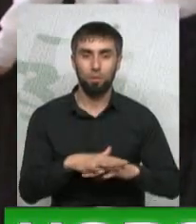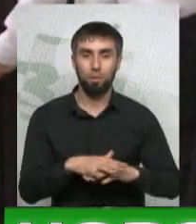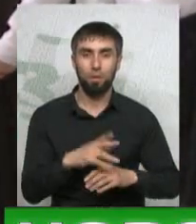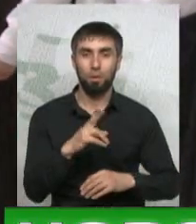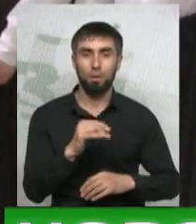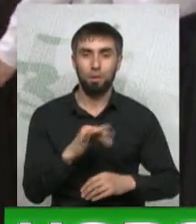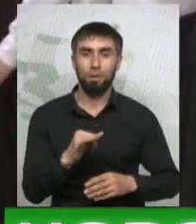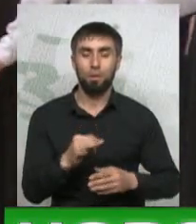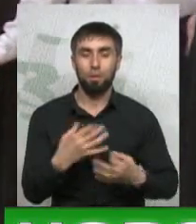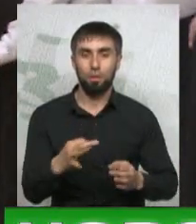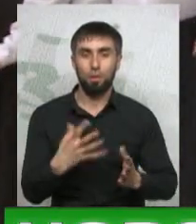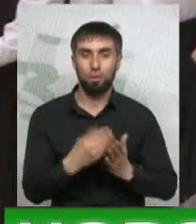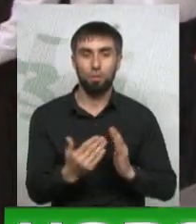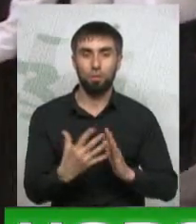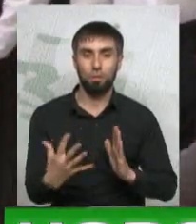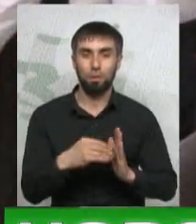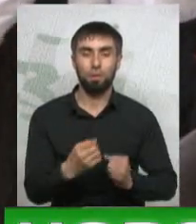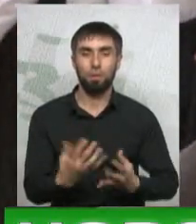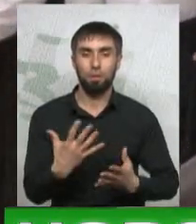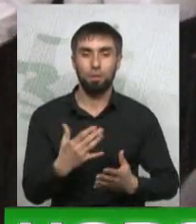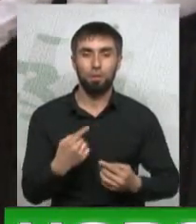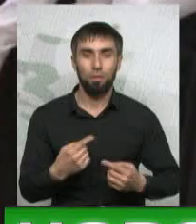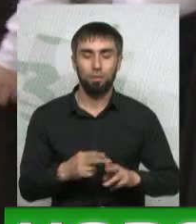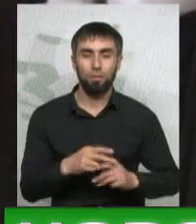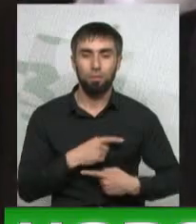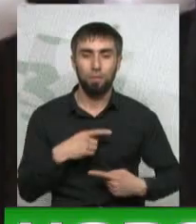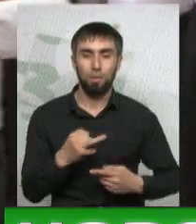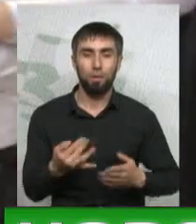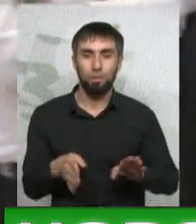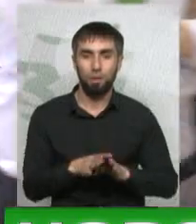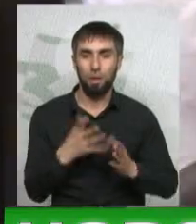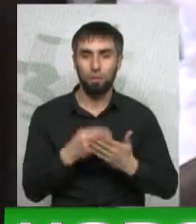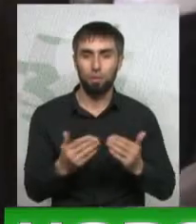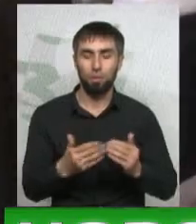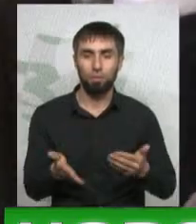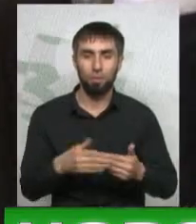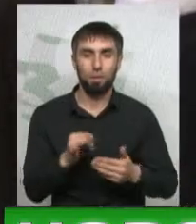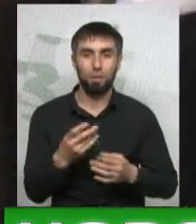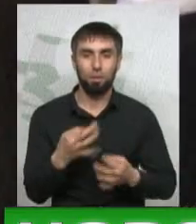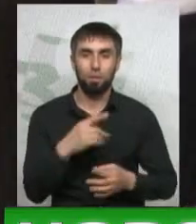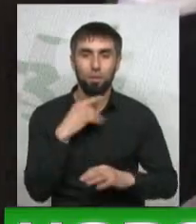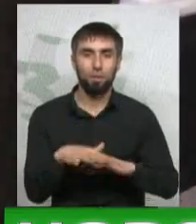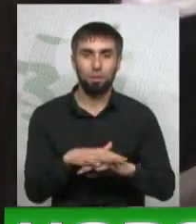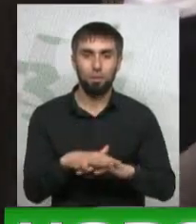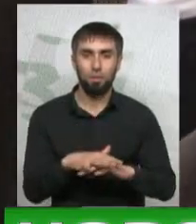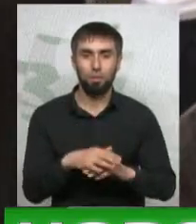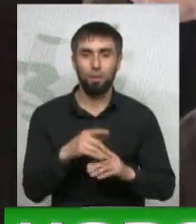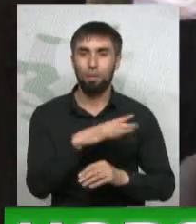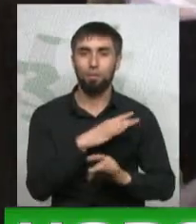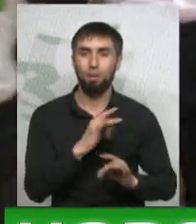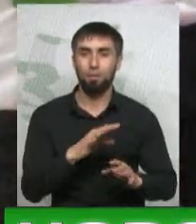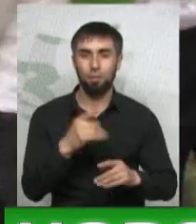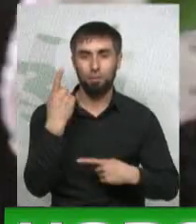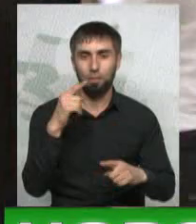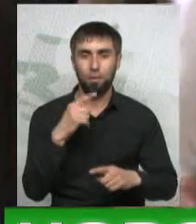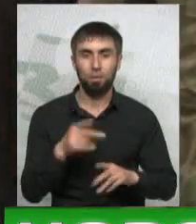казахи пустили к себе домой жить, а некоторые испугались и закрылись у себя дома, потому что наш ингушский народ представили